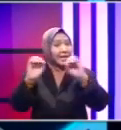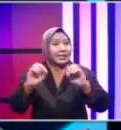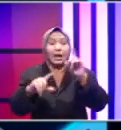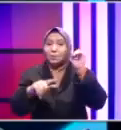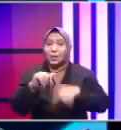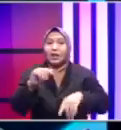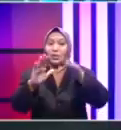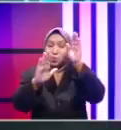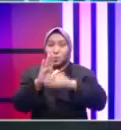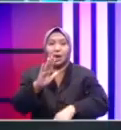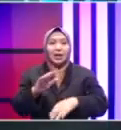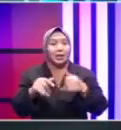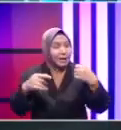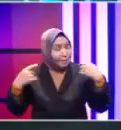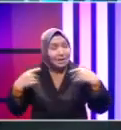sudah